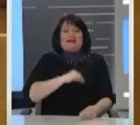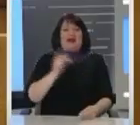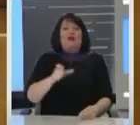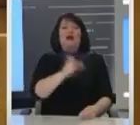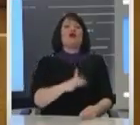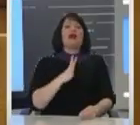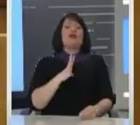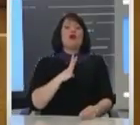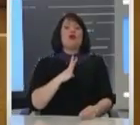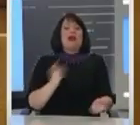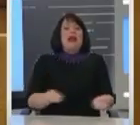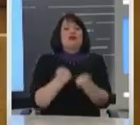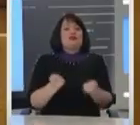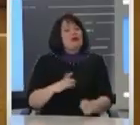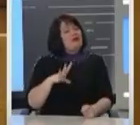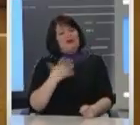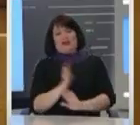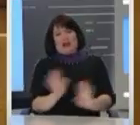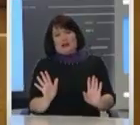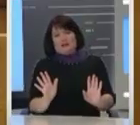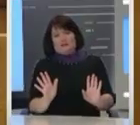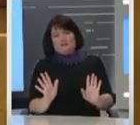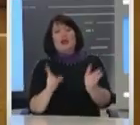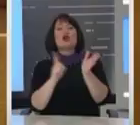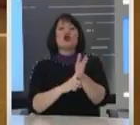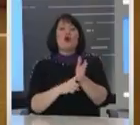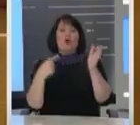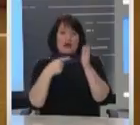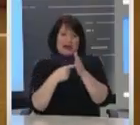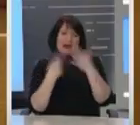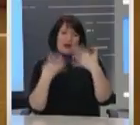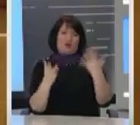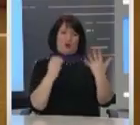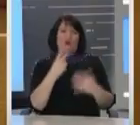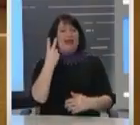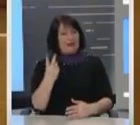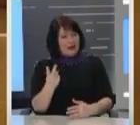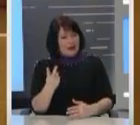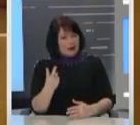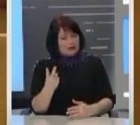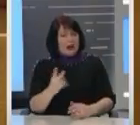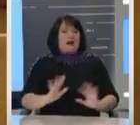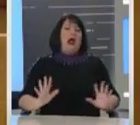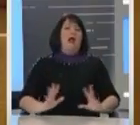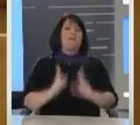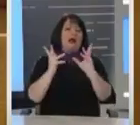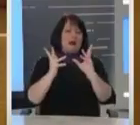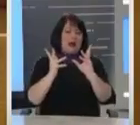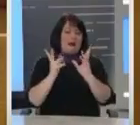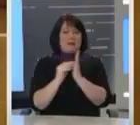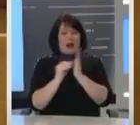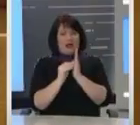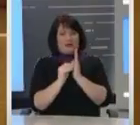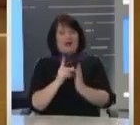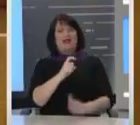πολλών εργαζομένων. Με βάση τον νόμο του 82 θα ξέρετε ότι μια απεργία θα μπορούσε να κινηθεί από